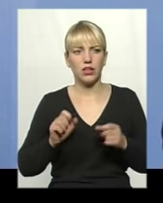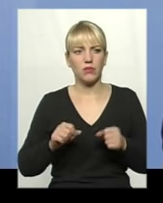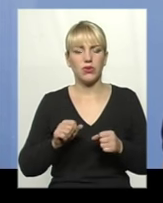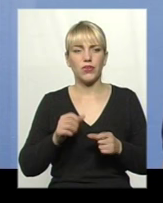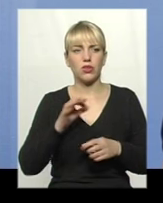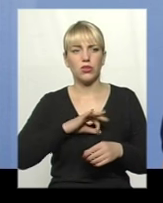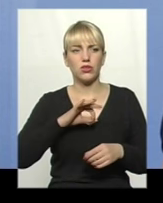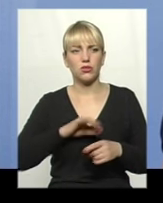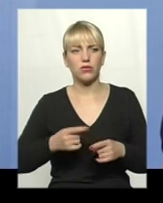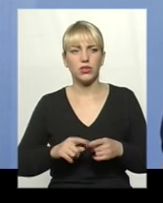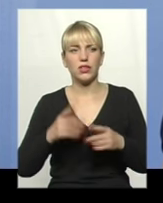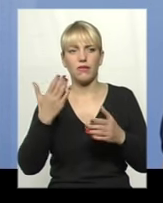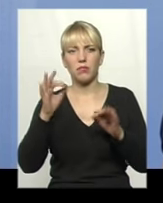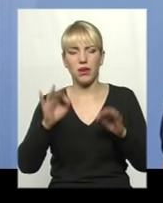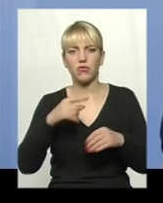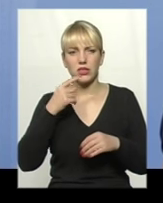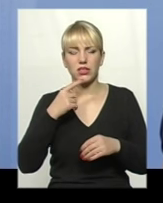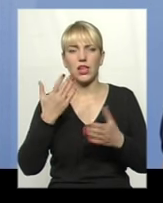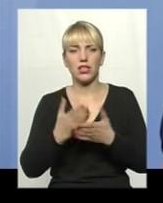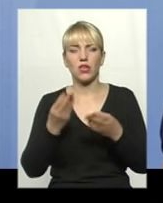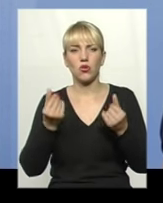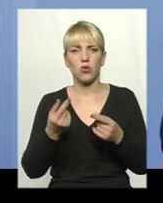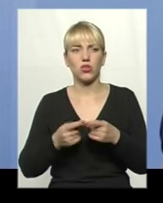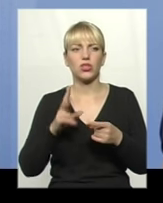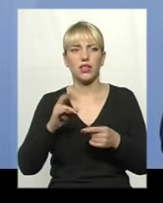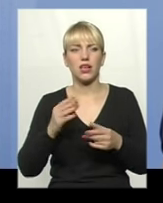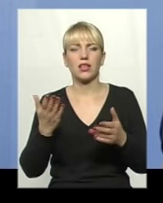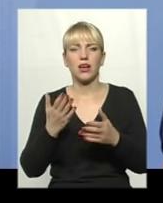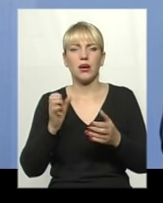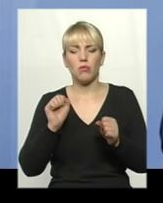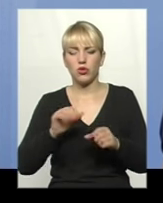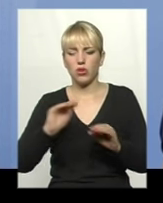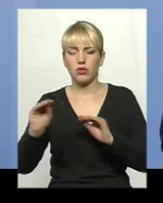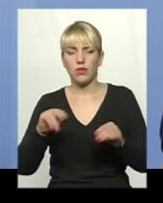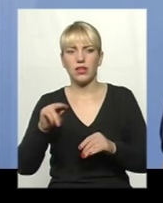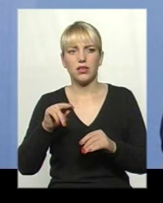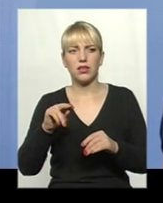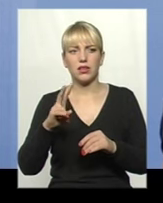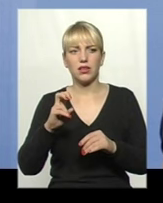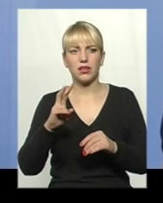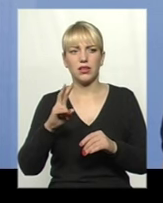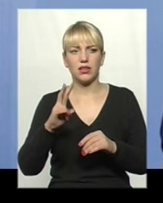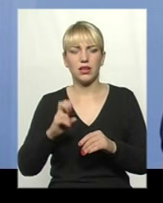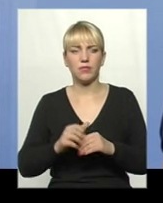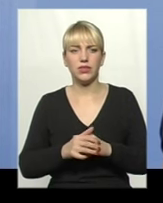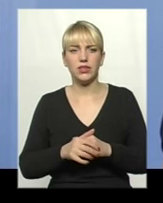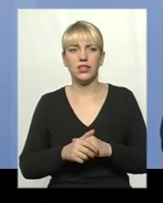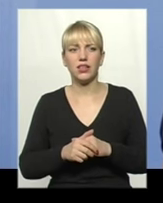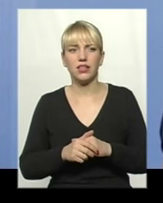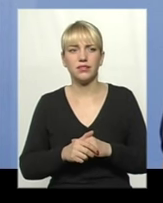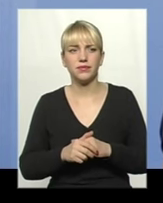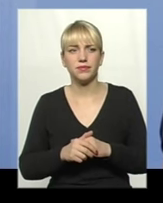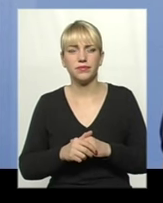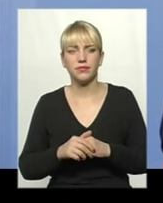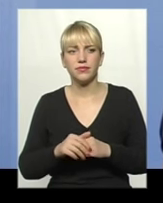ресурси. Ви правильно сказали, є кошти, які розміщені на депозитах. Тобто, фактично, от один із тих